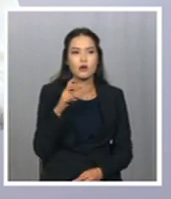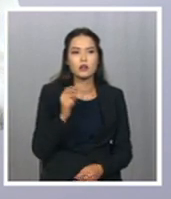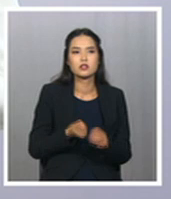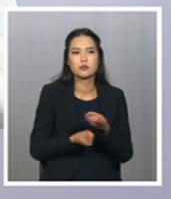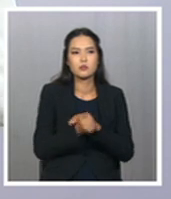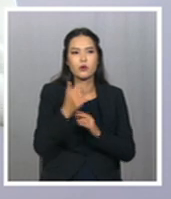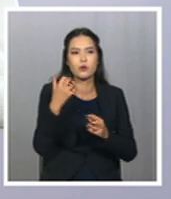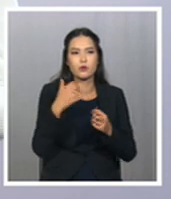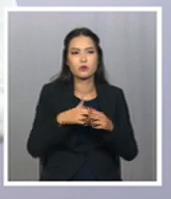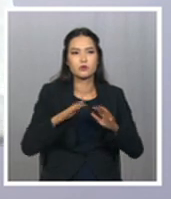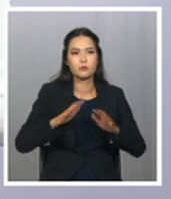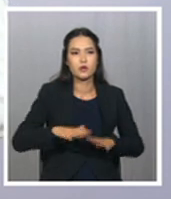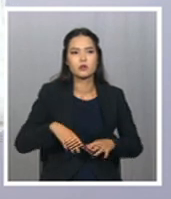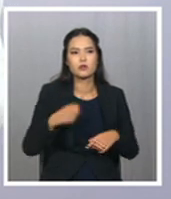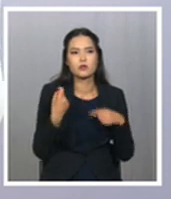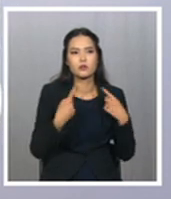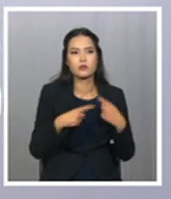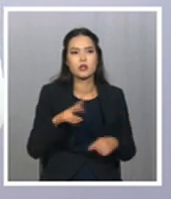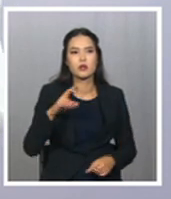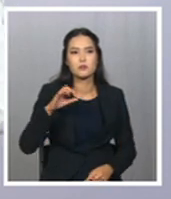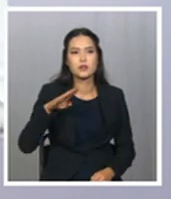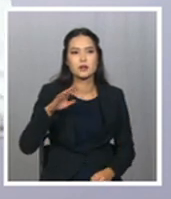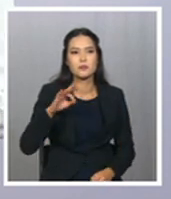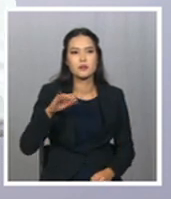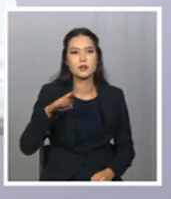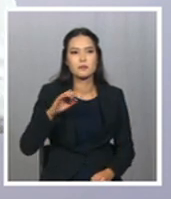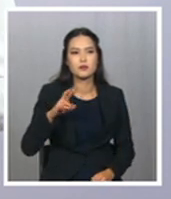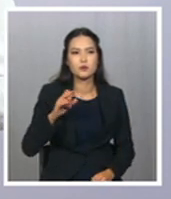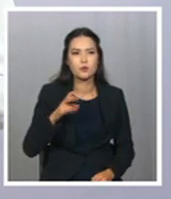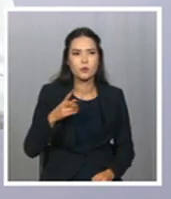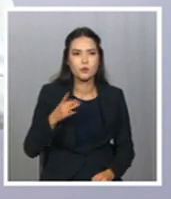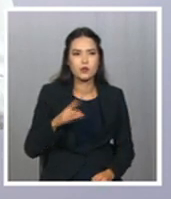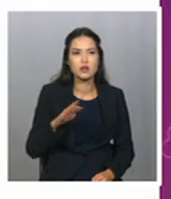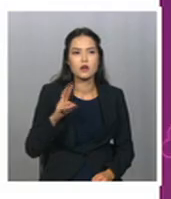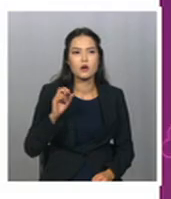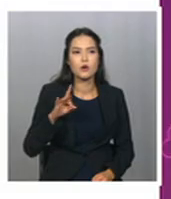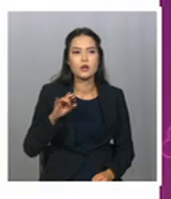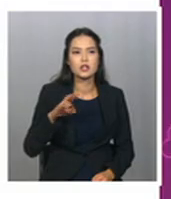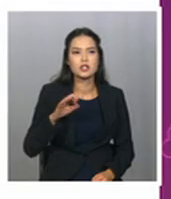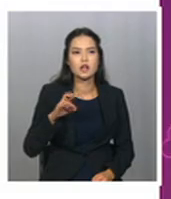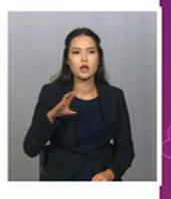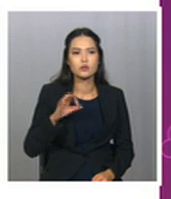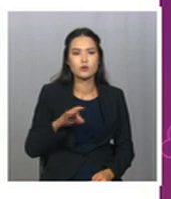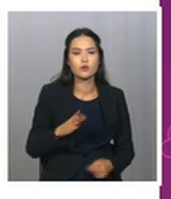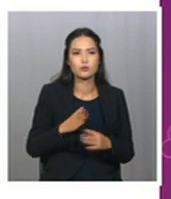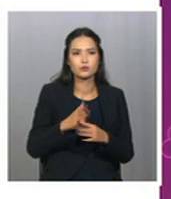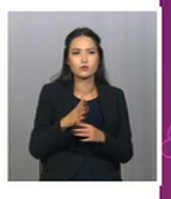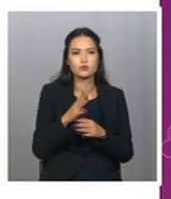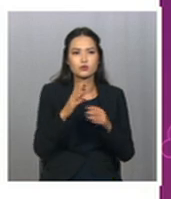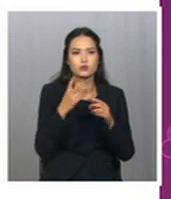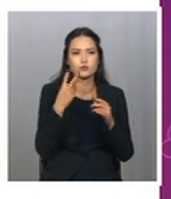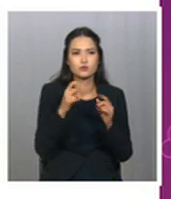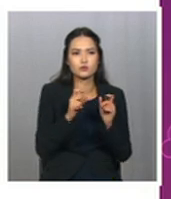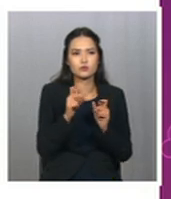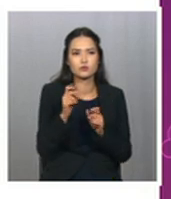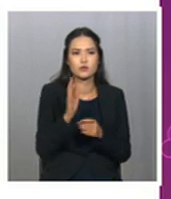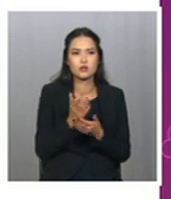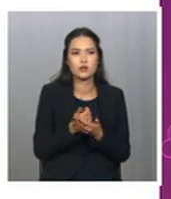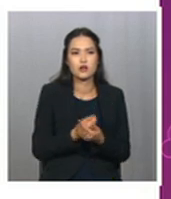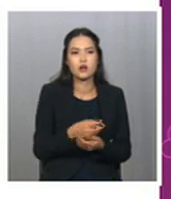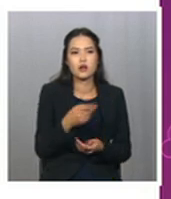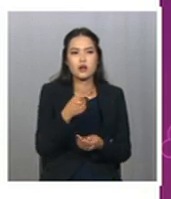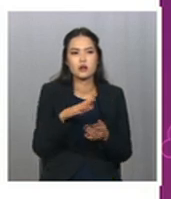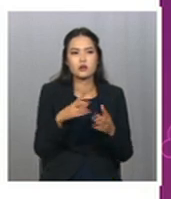өзара перпендикуляр координаттық түзулердің үштігін айтады. Мінекей суретке қараймыз, мұндағы О нүктесі